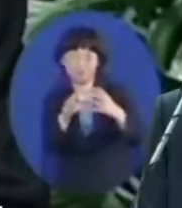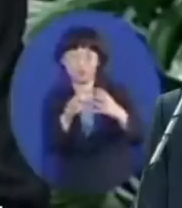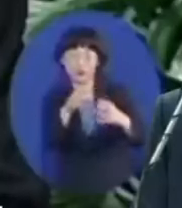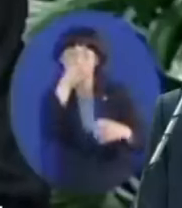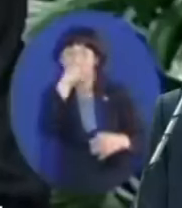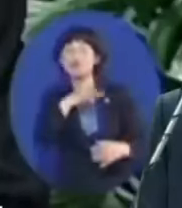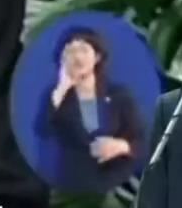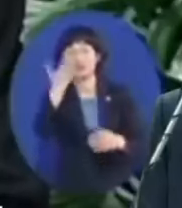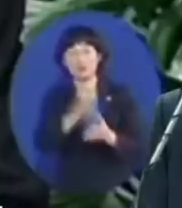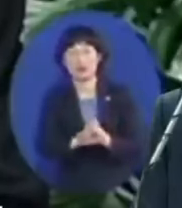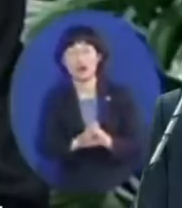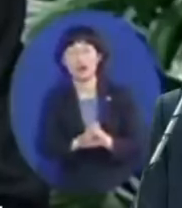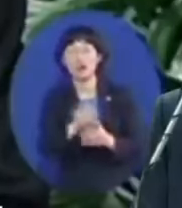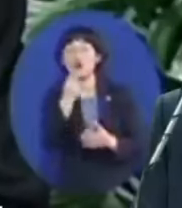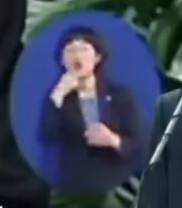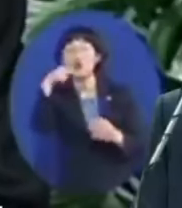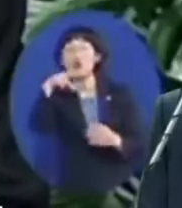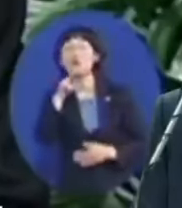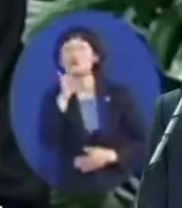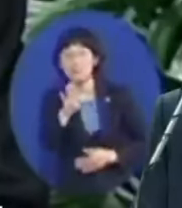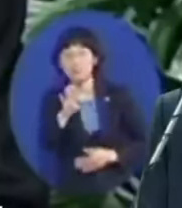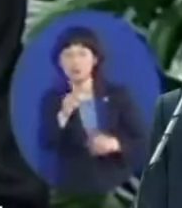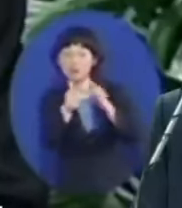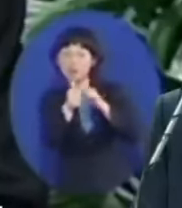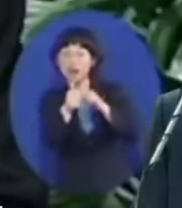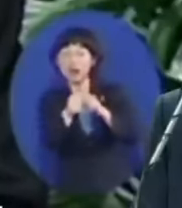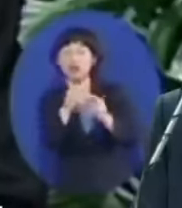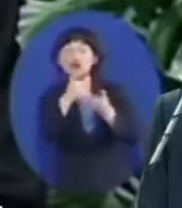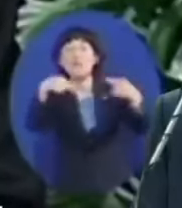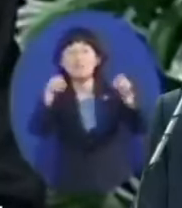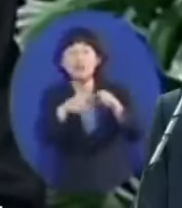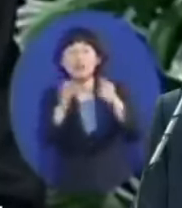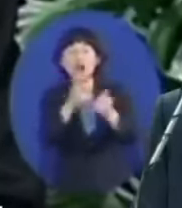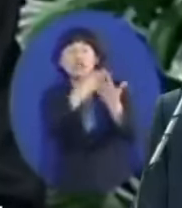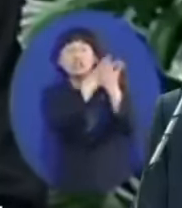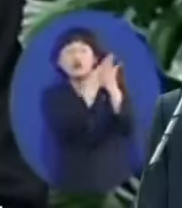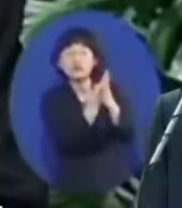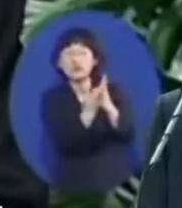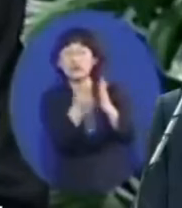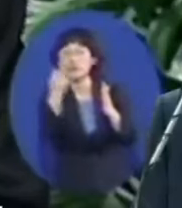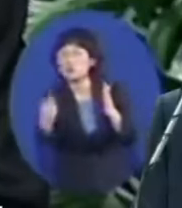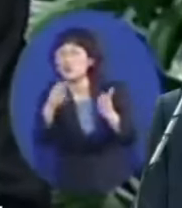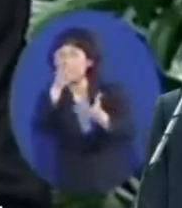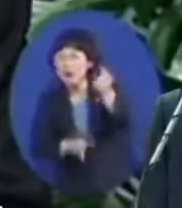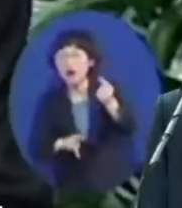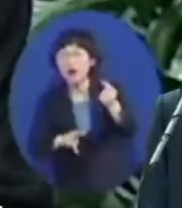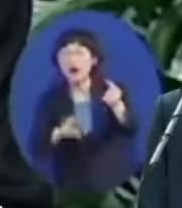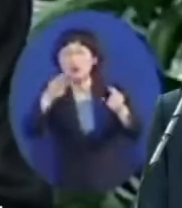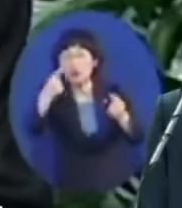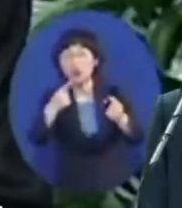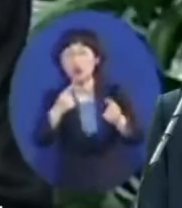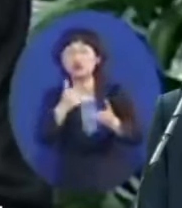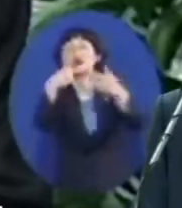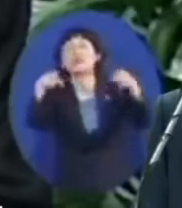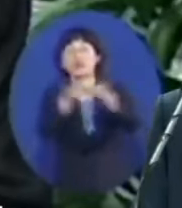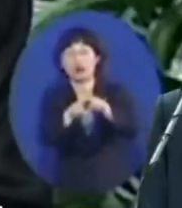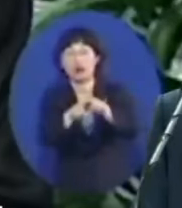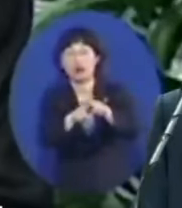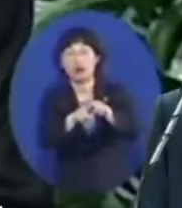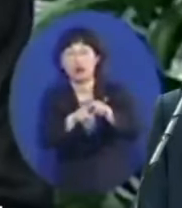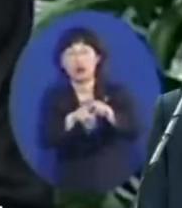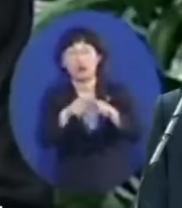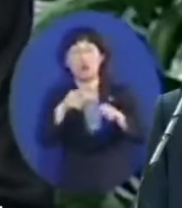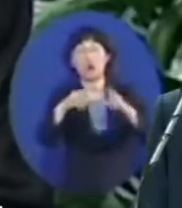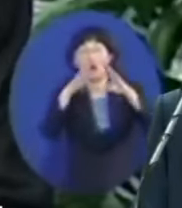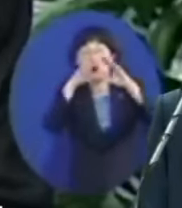것입니다. 요셉이 주님이 함께 하심으로 형들에게 종으로 팔릴 때도 주님이 같이 계셨고, 보디발의 집 종으로 10년 있을